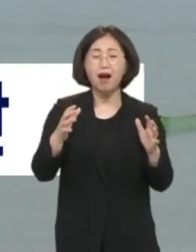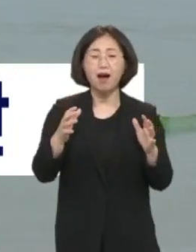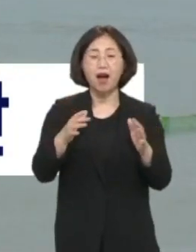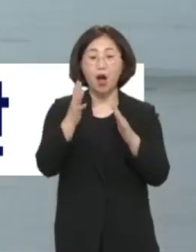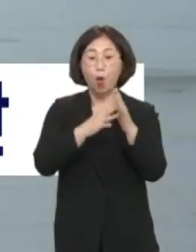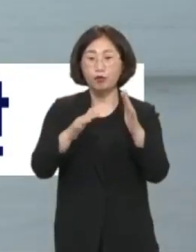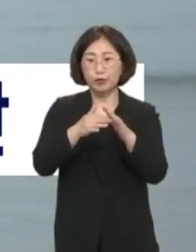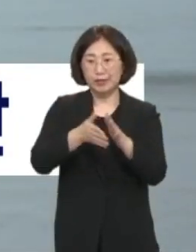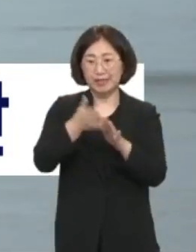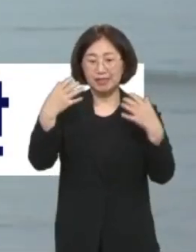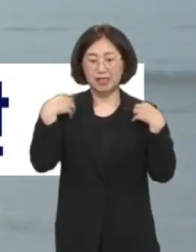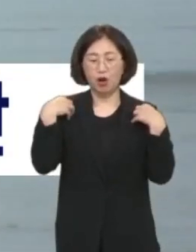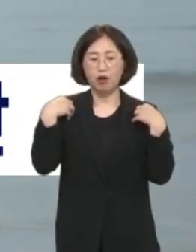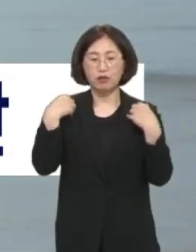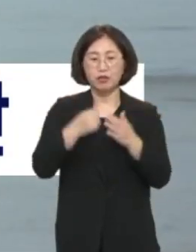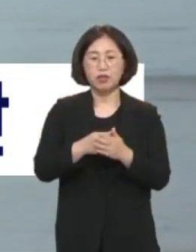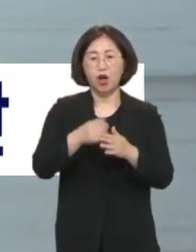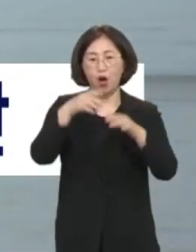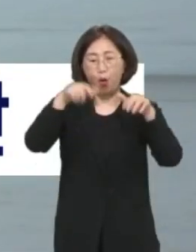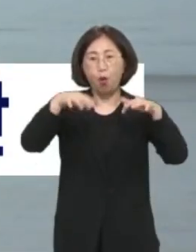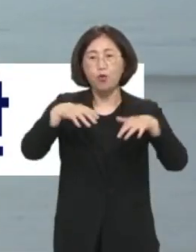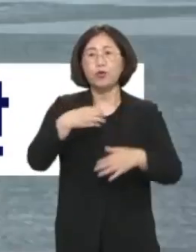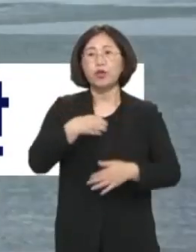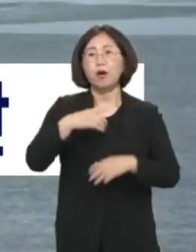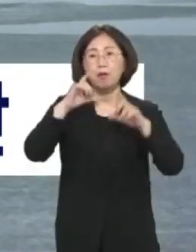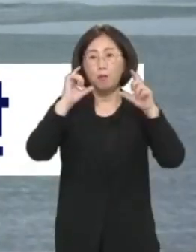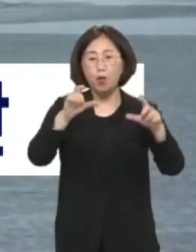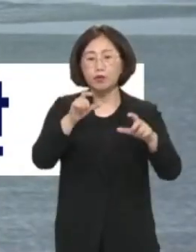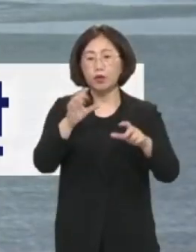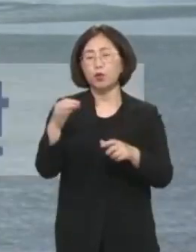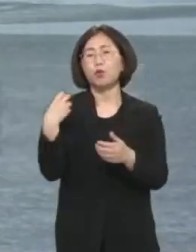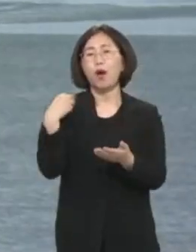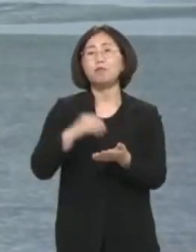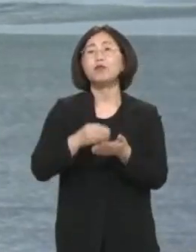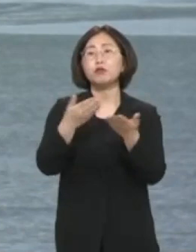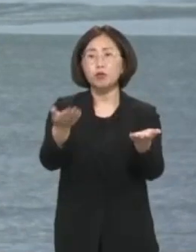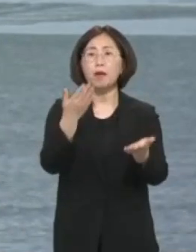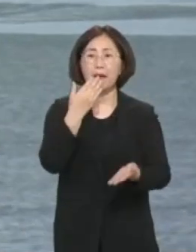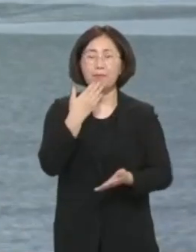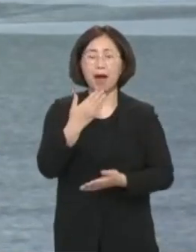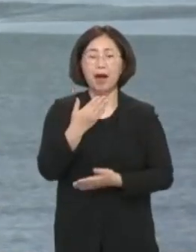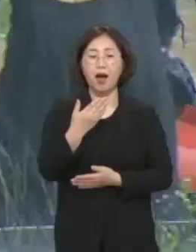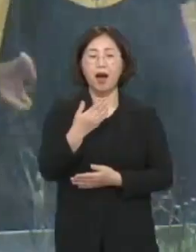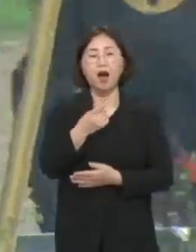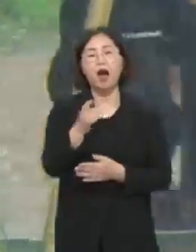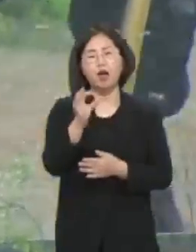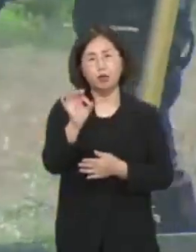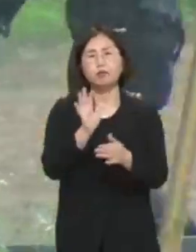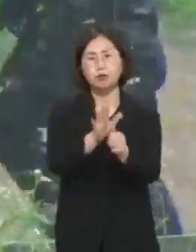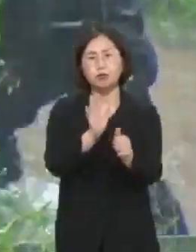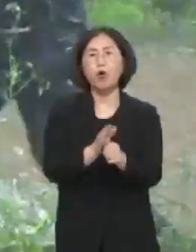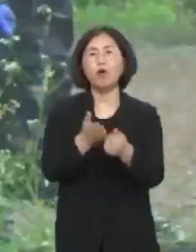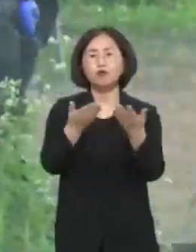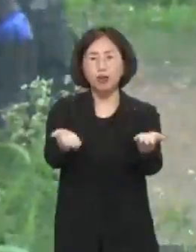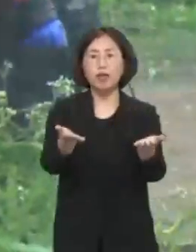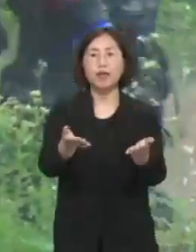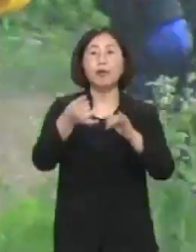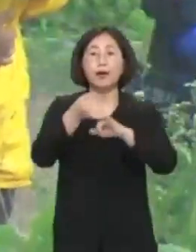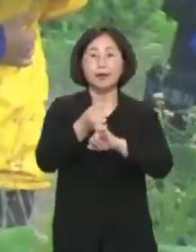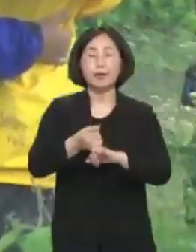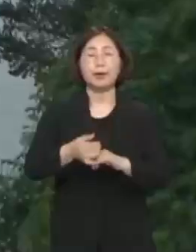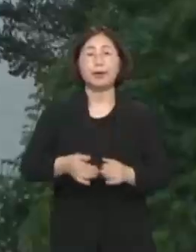공주시는 호우 경보가 발령 중이어서 환불이 가능한 상황으로 보인다며 피의 구제를 적극 돕겠다고